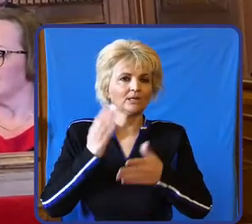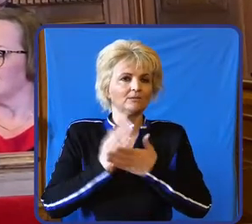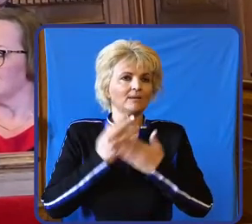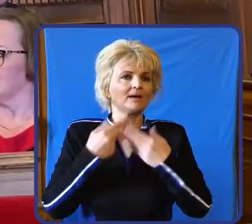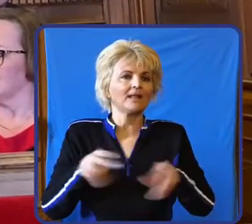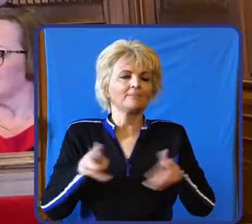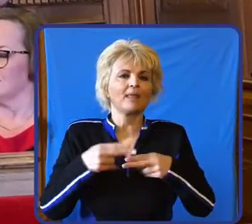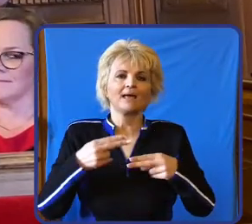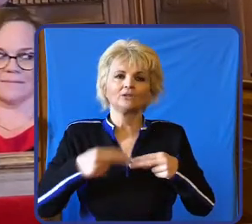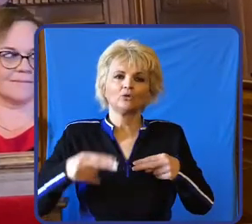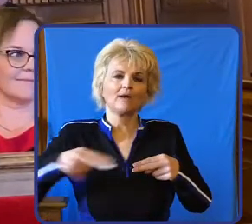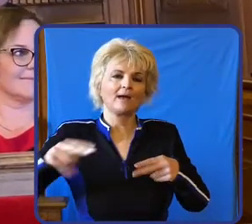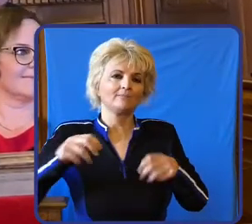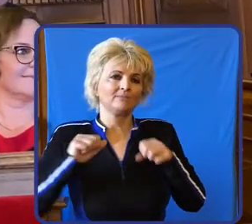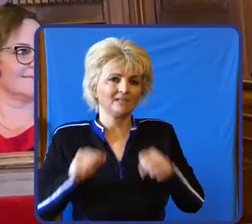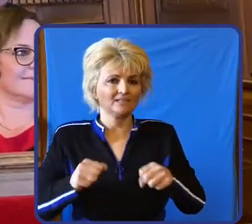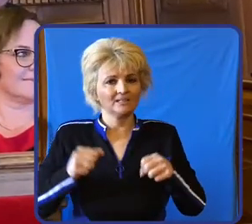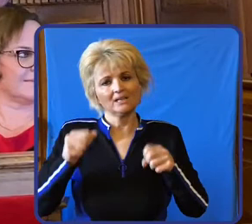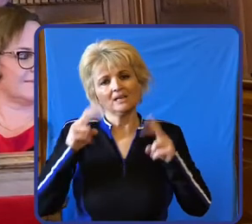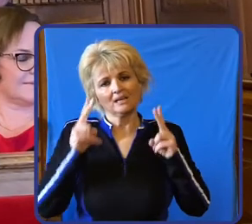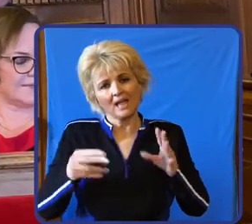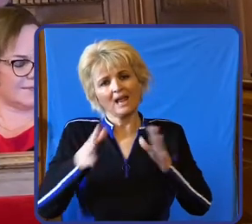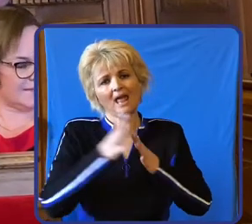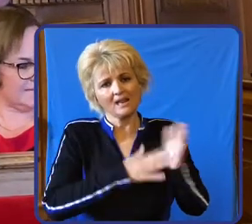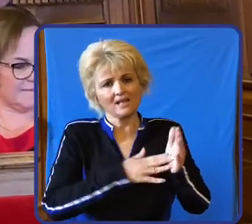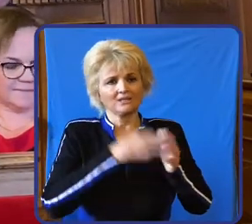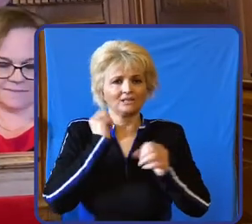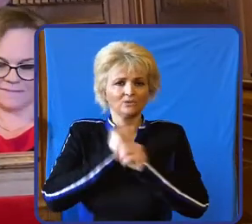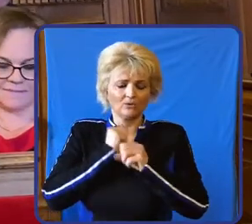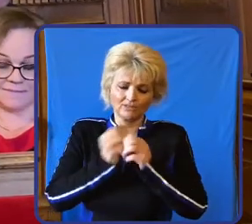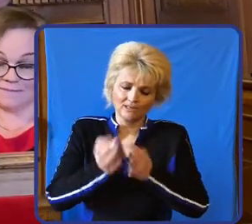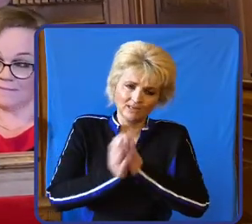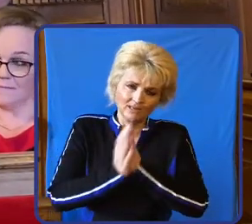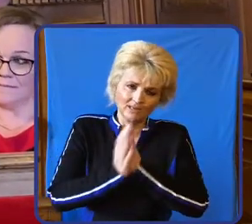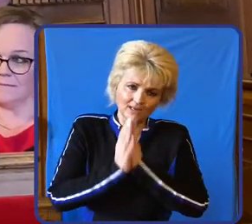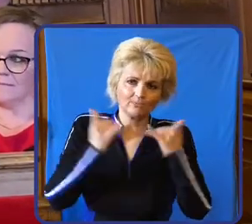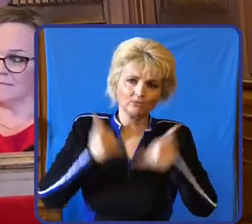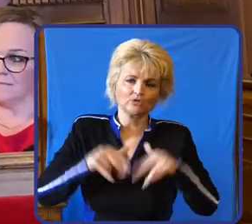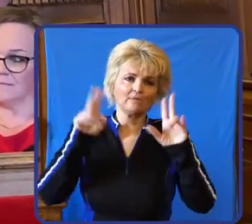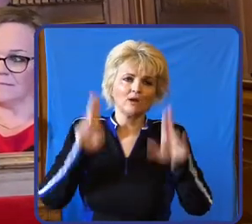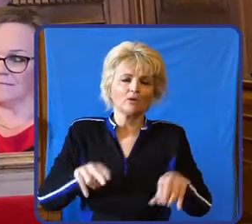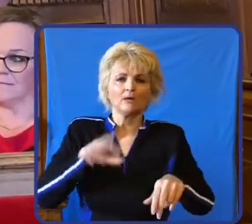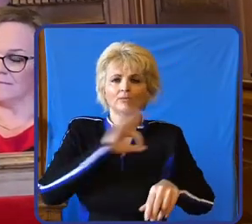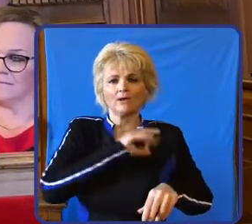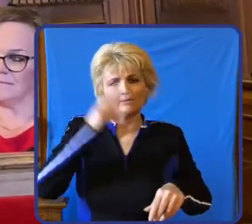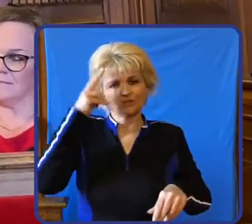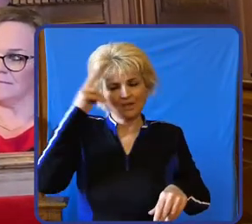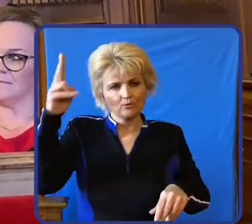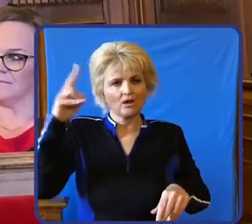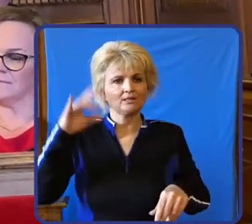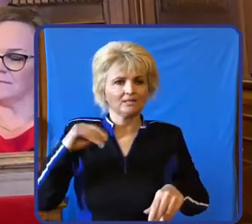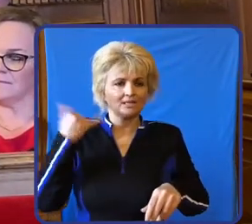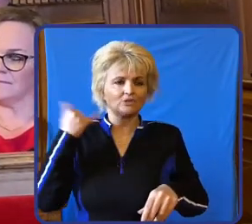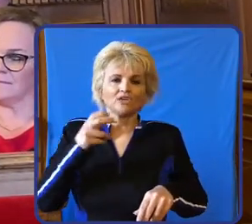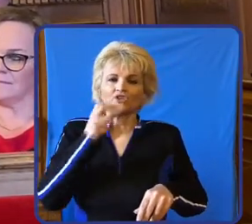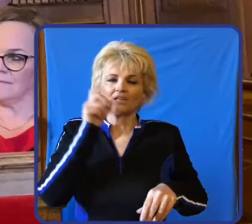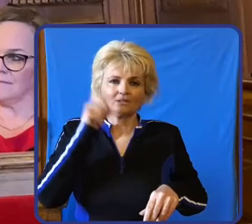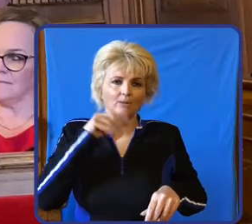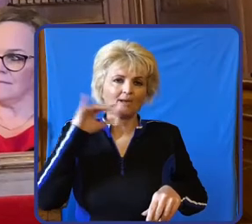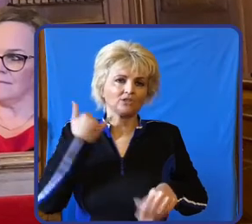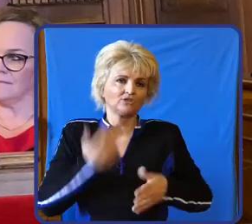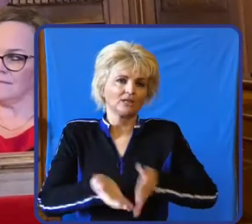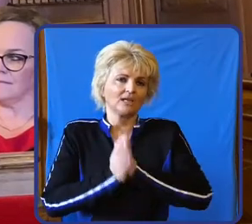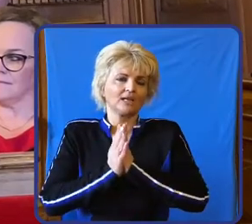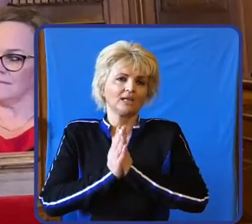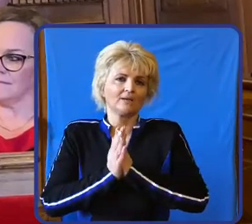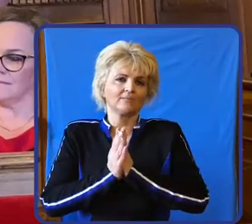lehet tovább bírni. Hát el kéne kezdeni tényleg dolgozni. És én arra kérem most valóban a polgármesterot is, Cseri Tamást is, hogy